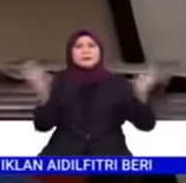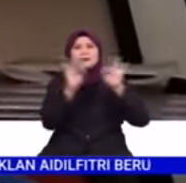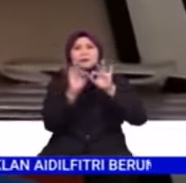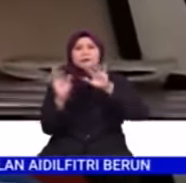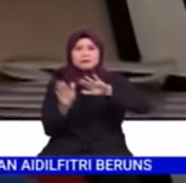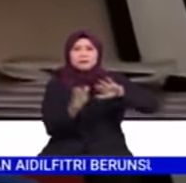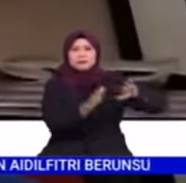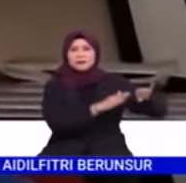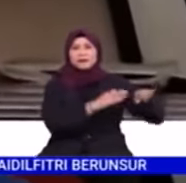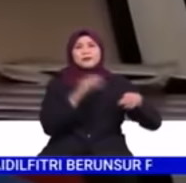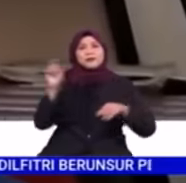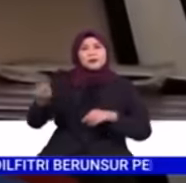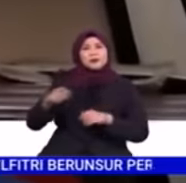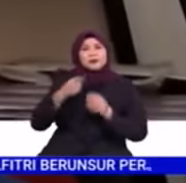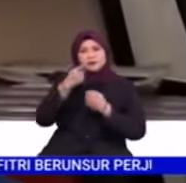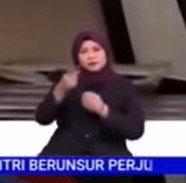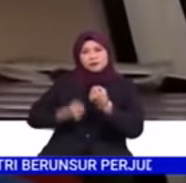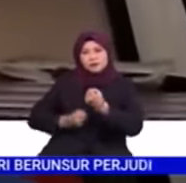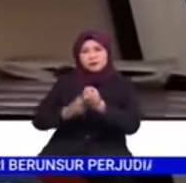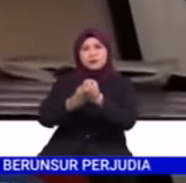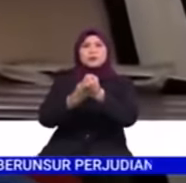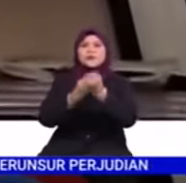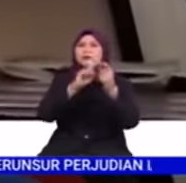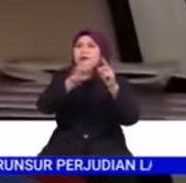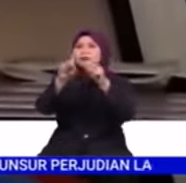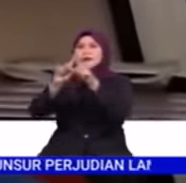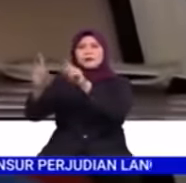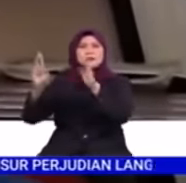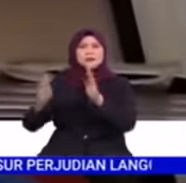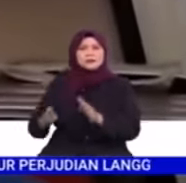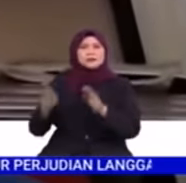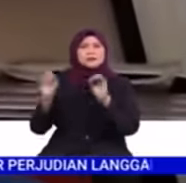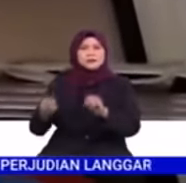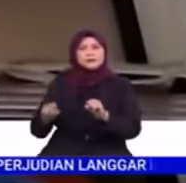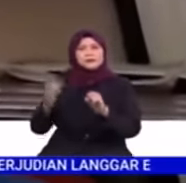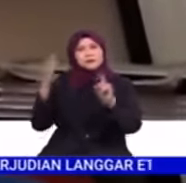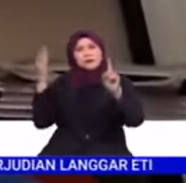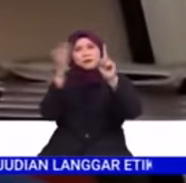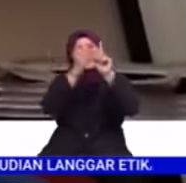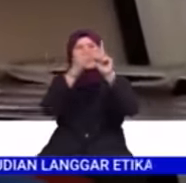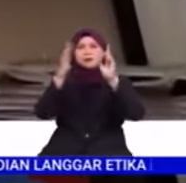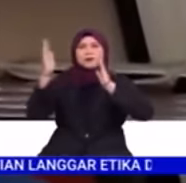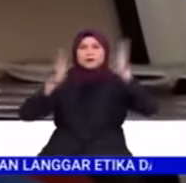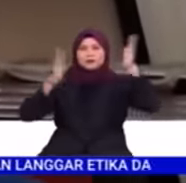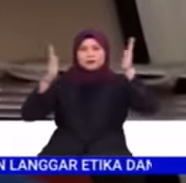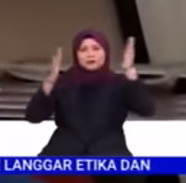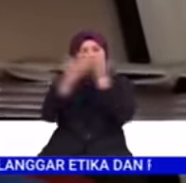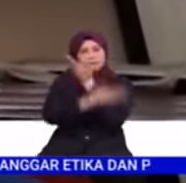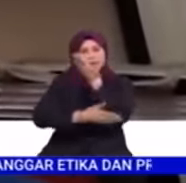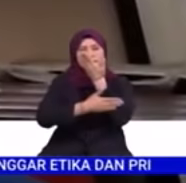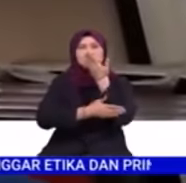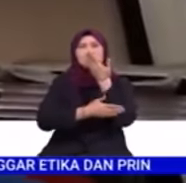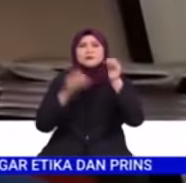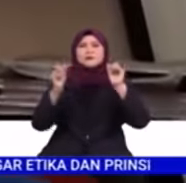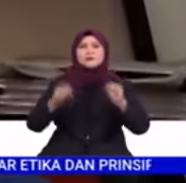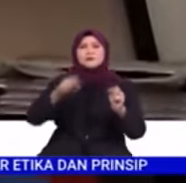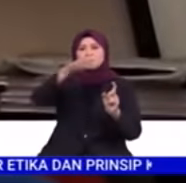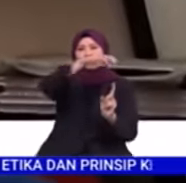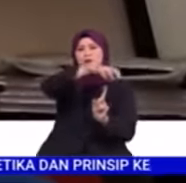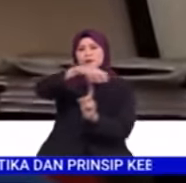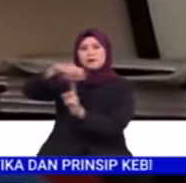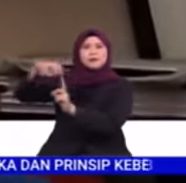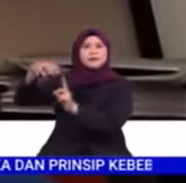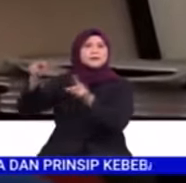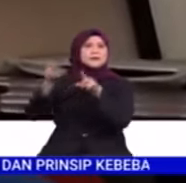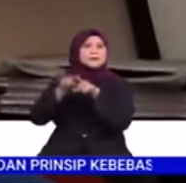kita harus menghetikan sokongan darah tidak kita kepada negara karena kita berpayung dibawah